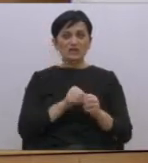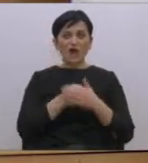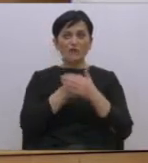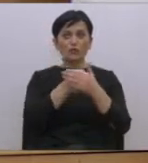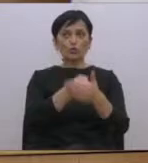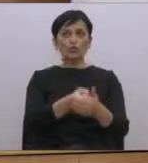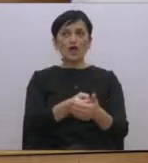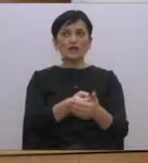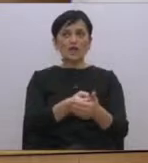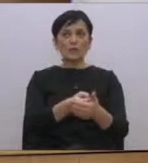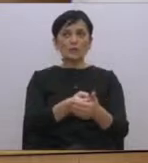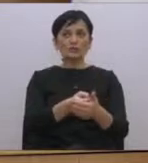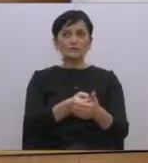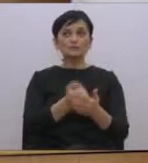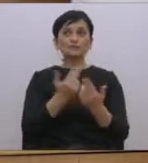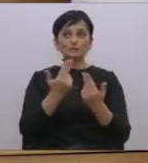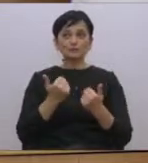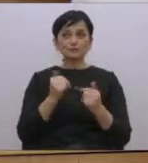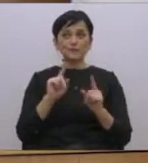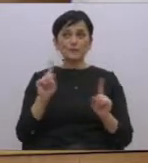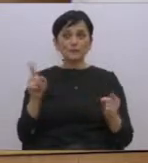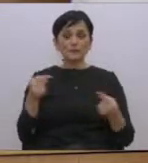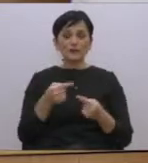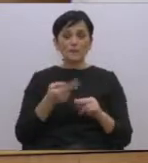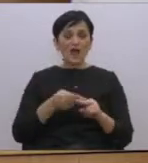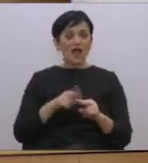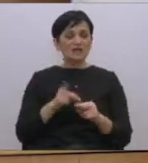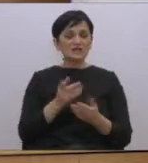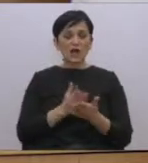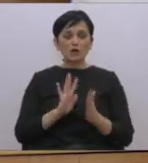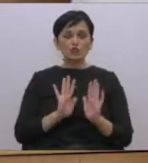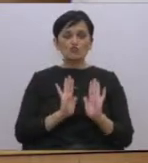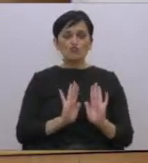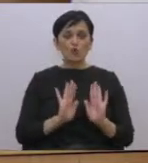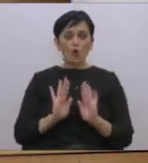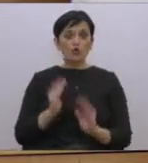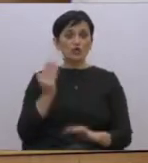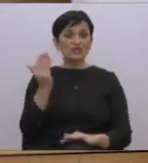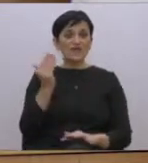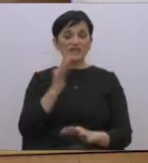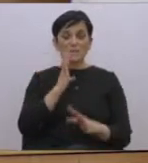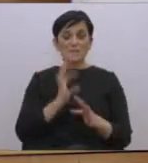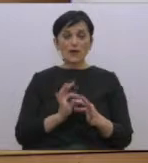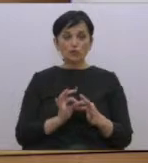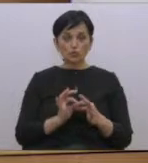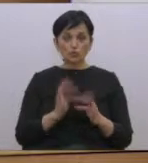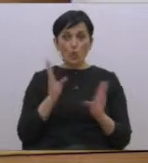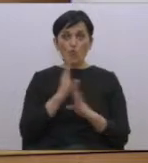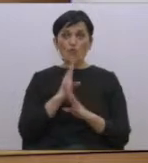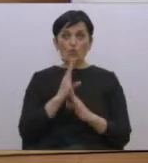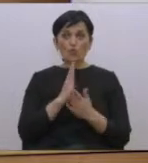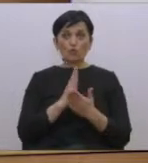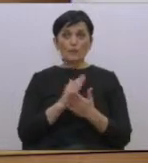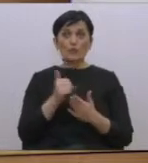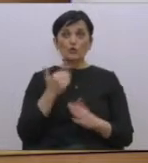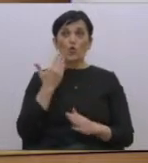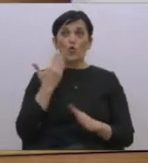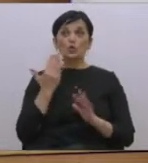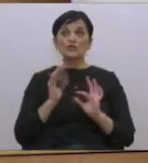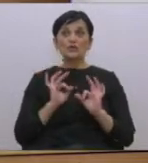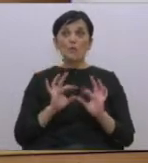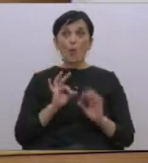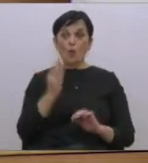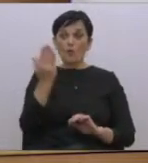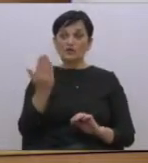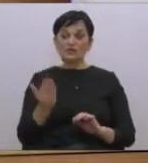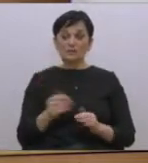unarianobas. Da, și să vă amisate zararism, holodam, holod. Cu ani pasuhism geblobat, cum ți-a bune brivia, rogot, mom xenebeli, am sakit